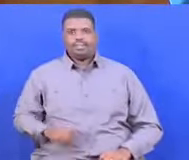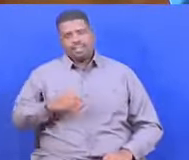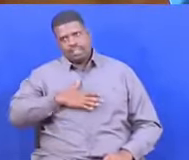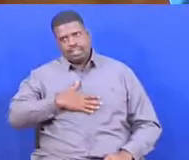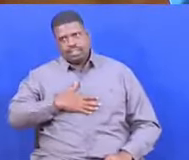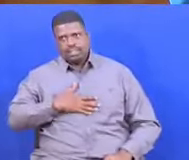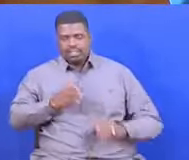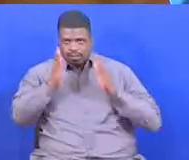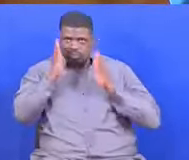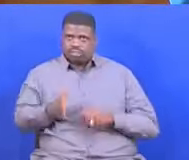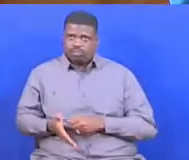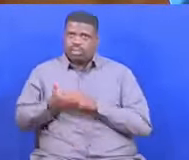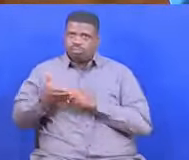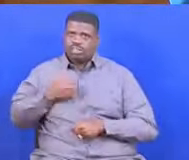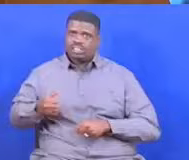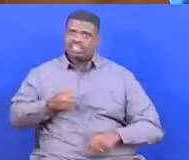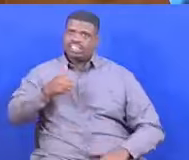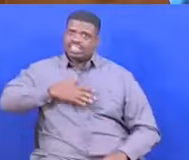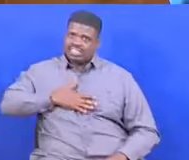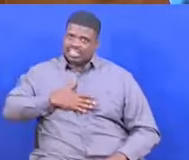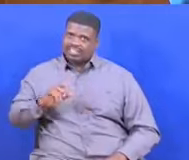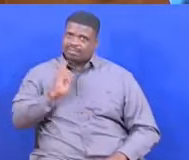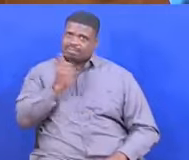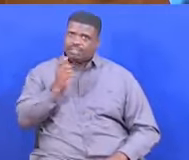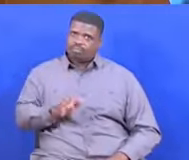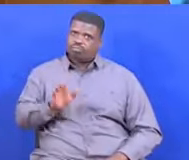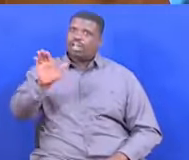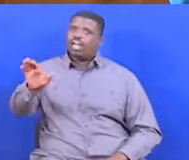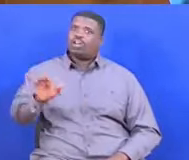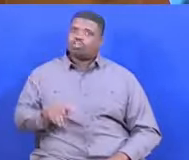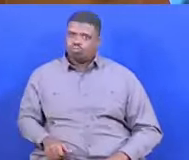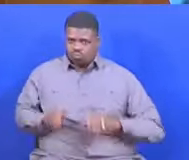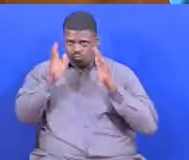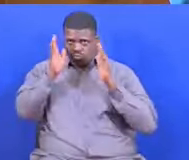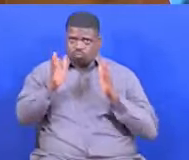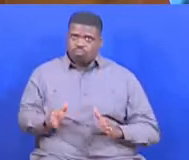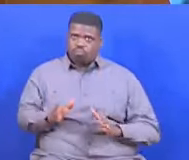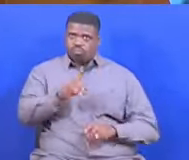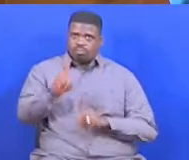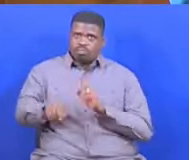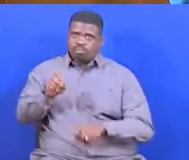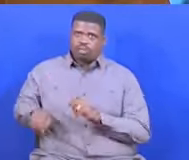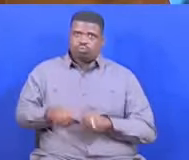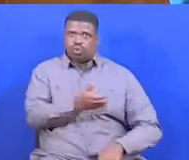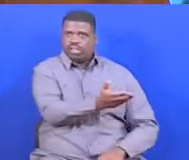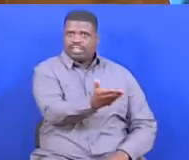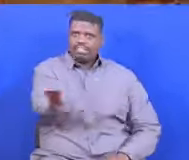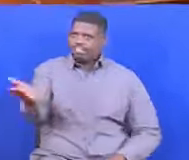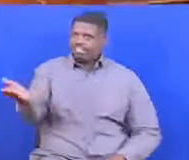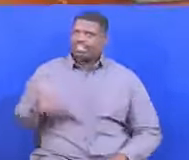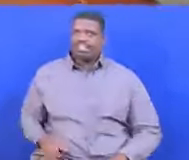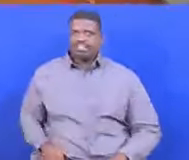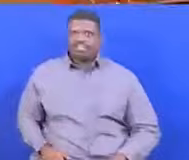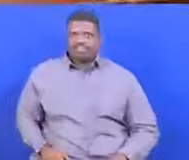Asante sana Mheshimiwa Naibu Waziri, asante sana kwa majibu yako kwa maswali ya waheshimiwa wabunge.